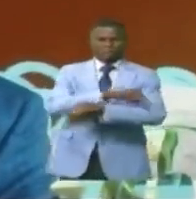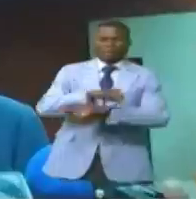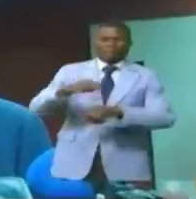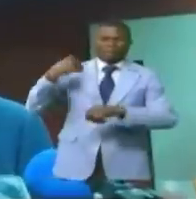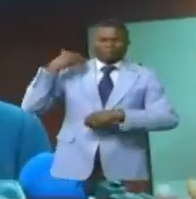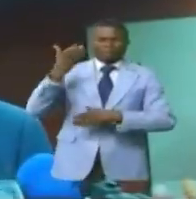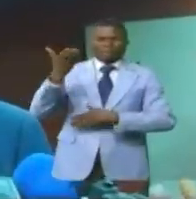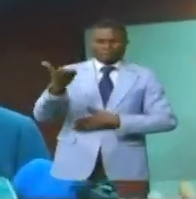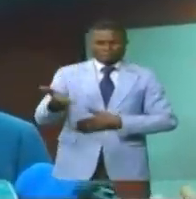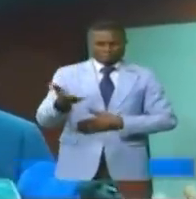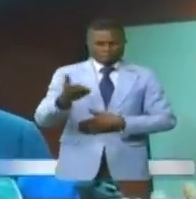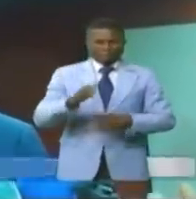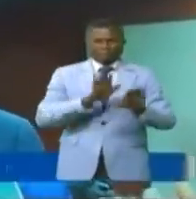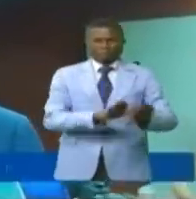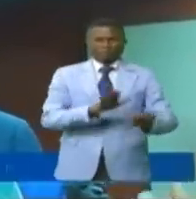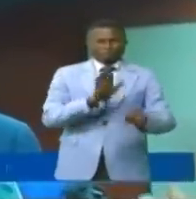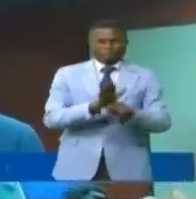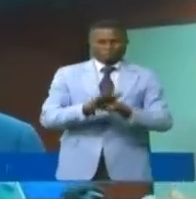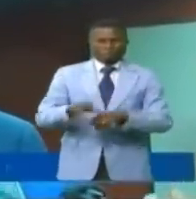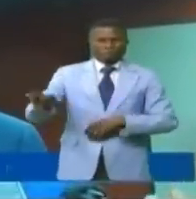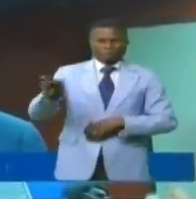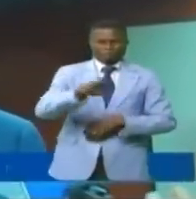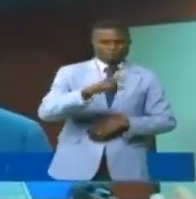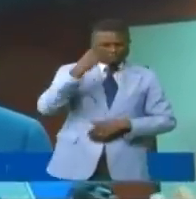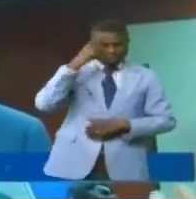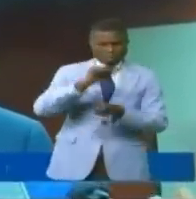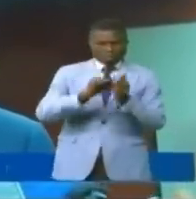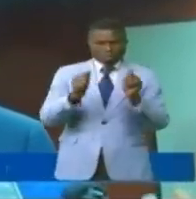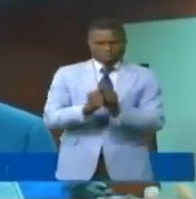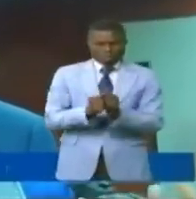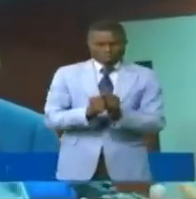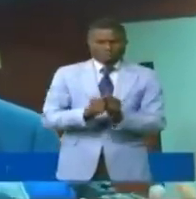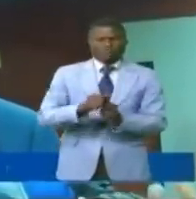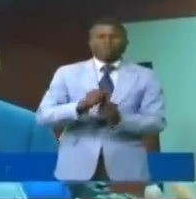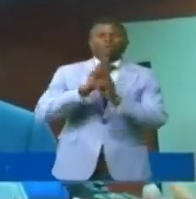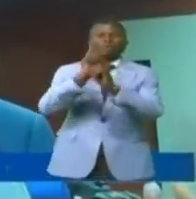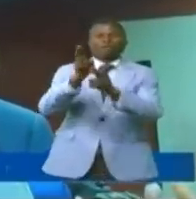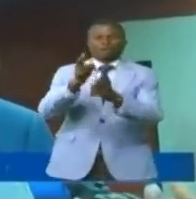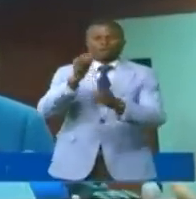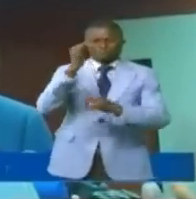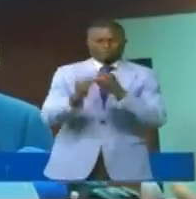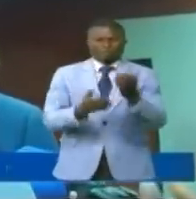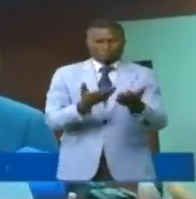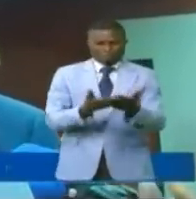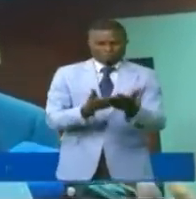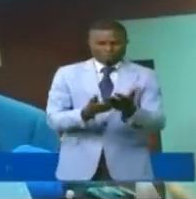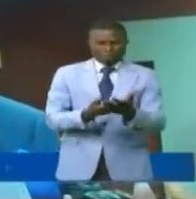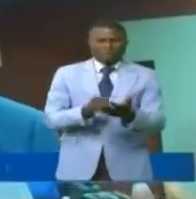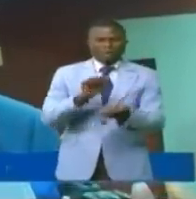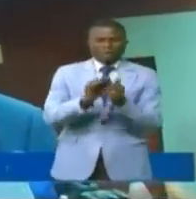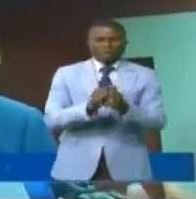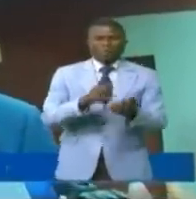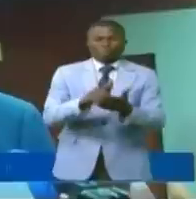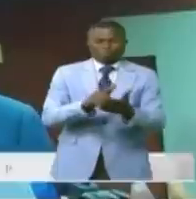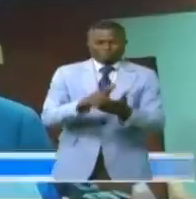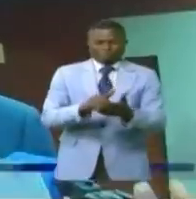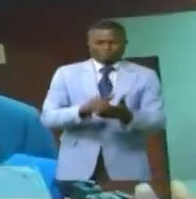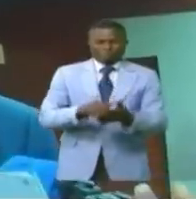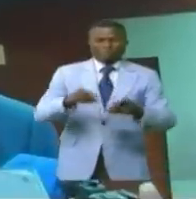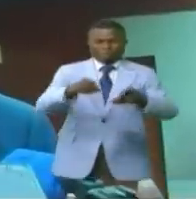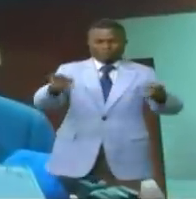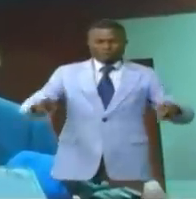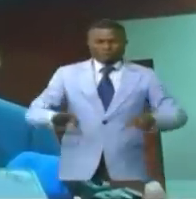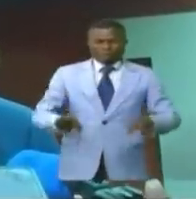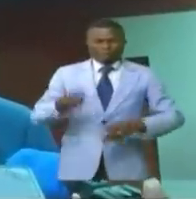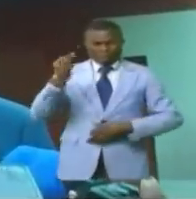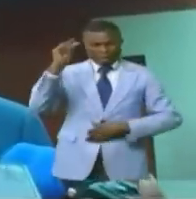public. J'attends beaucoup d'eux en ce qui concerne la redevabilité. Ça a été un des points faibles du cadastre minier. Nous devons